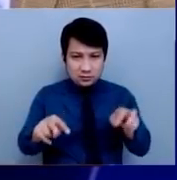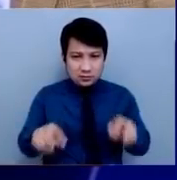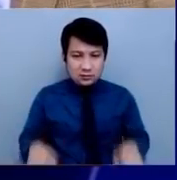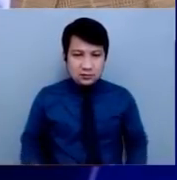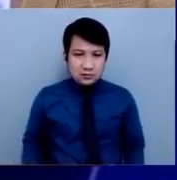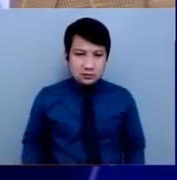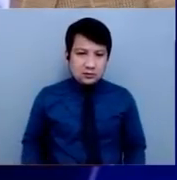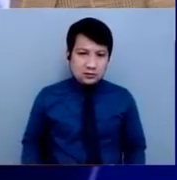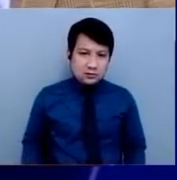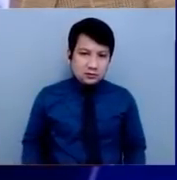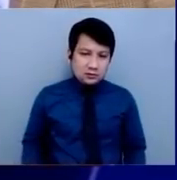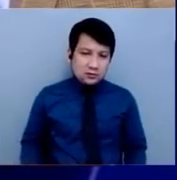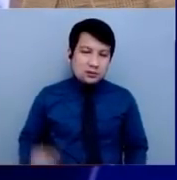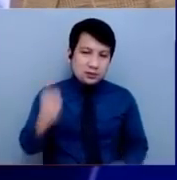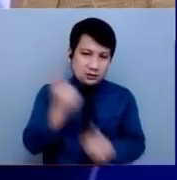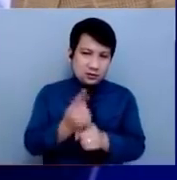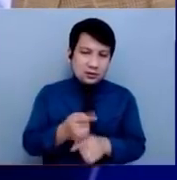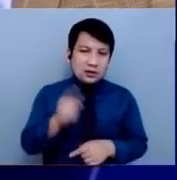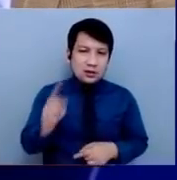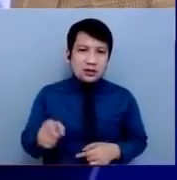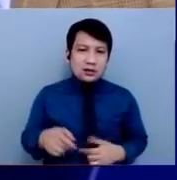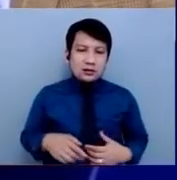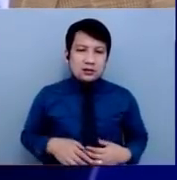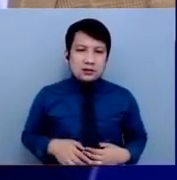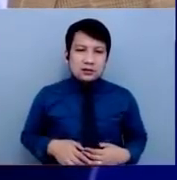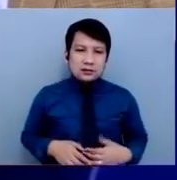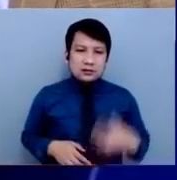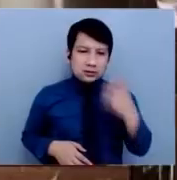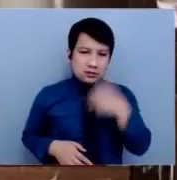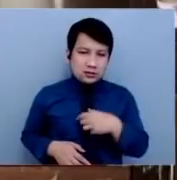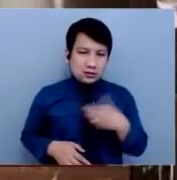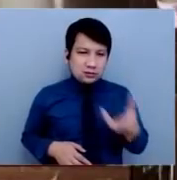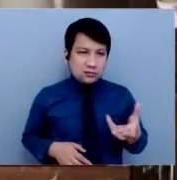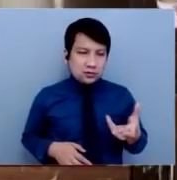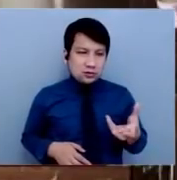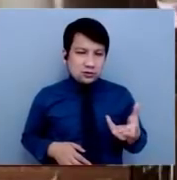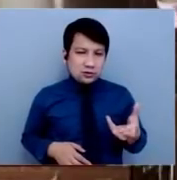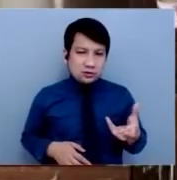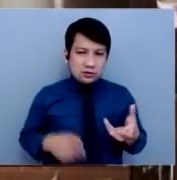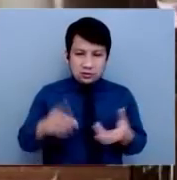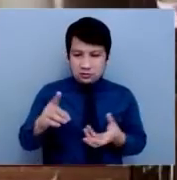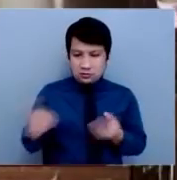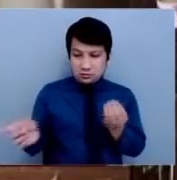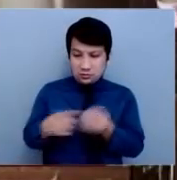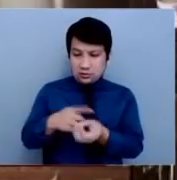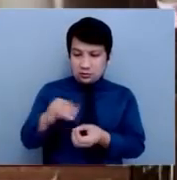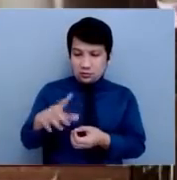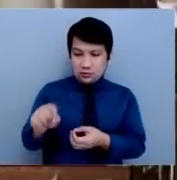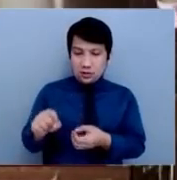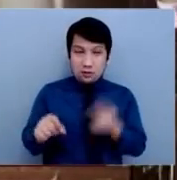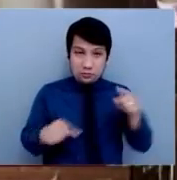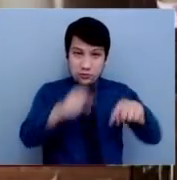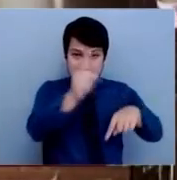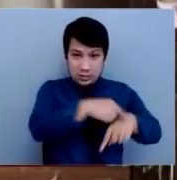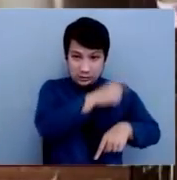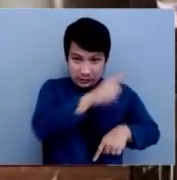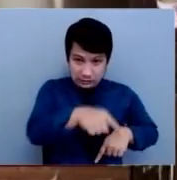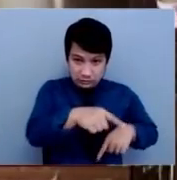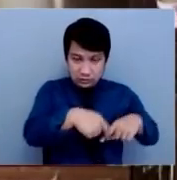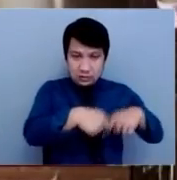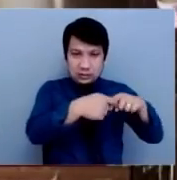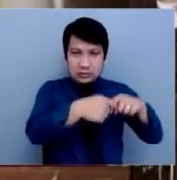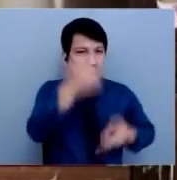there. Tama yan. No? Magandang scenario kasi yung disqualification. So una, itong cancellation, hindi pa rin naman ito